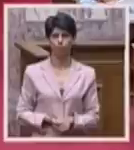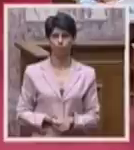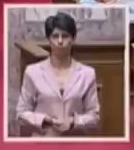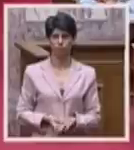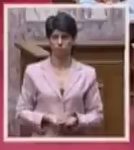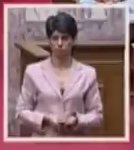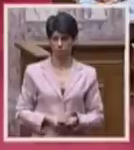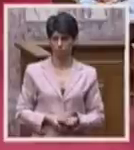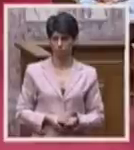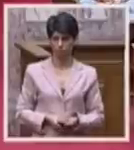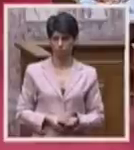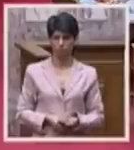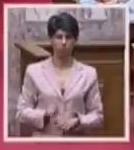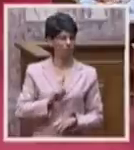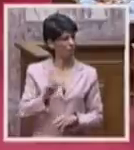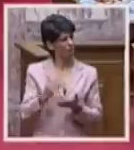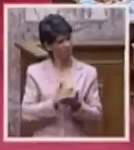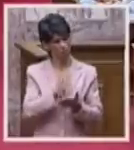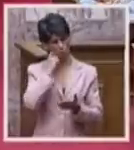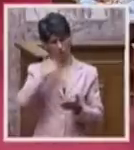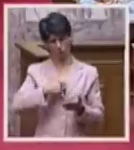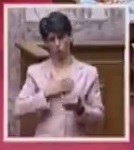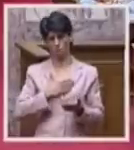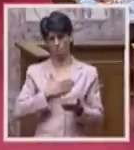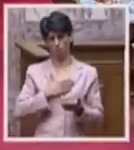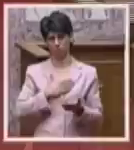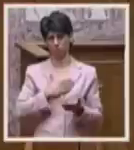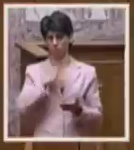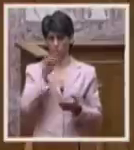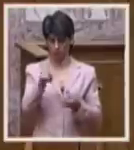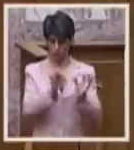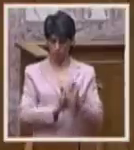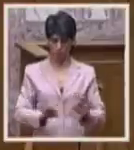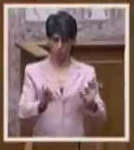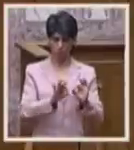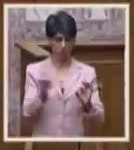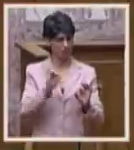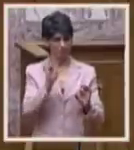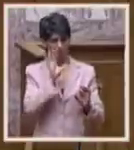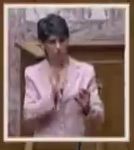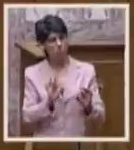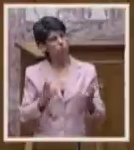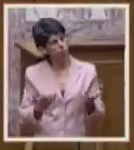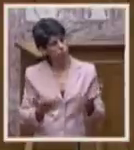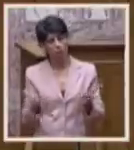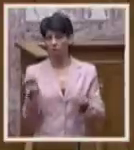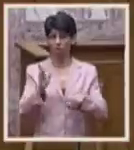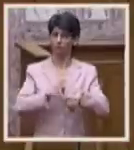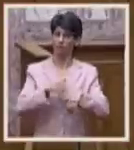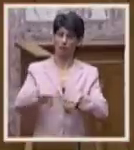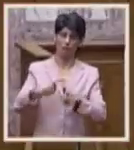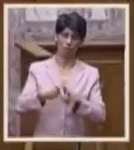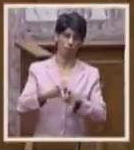Ας μην αδικούμε λοιπόν τους εαυτούς μας για το γεγονός ότι η πρόβλεψη αυτή δεν απεληθεύτηκε. Δεν φταίει η